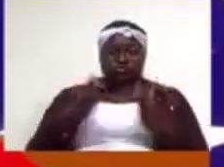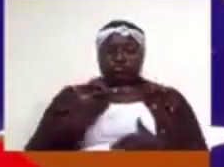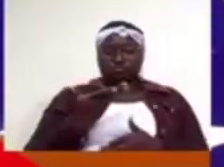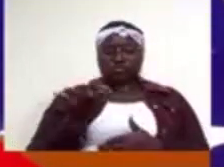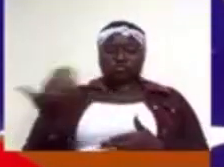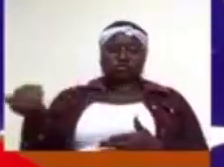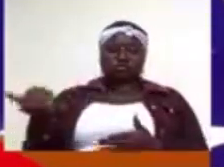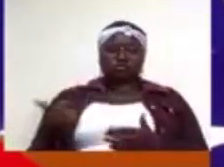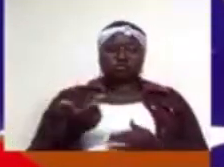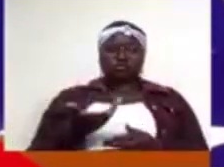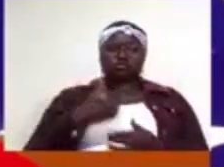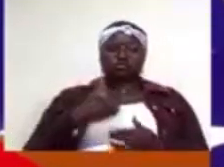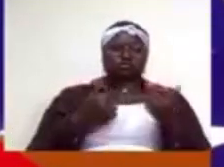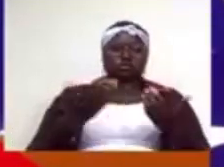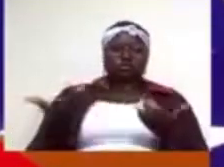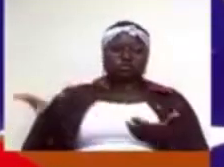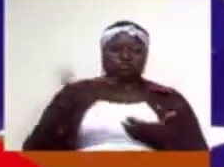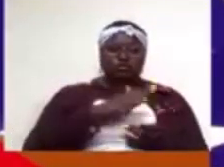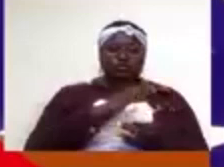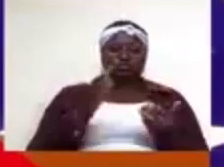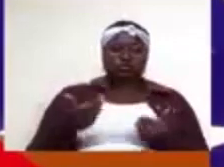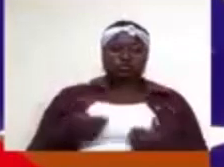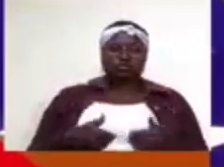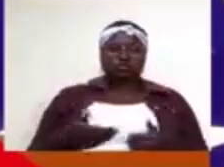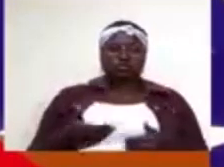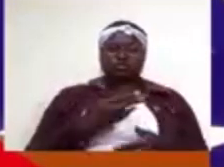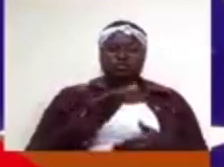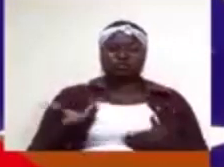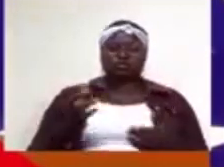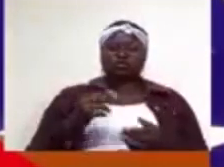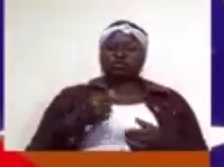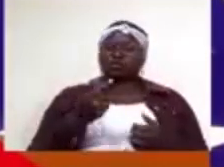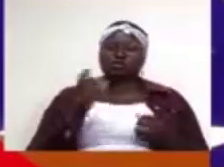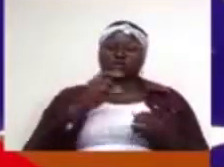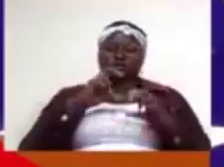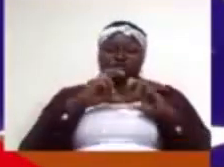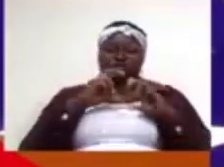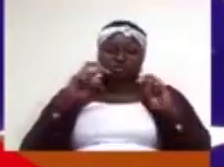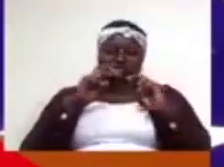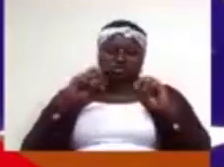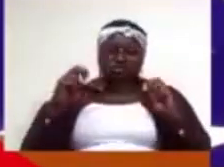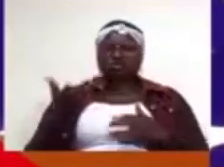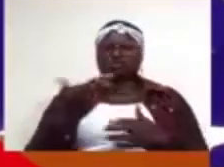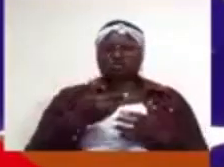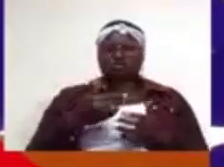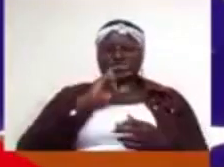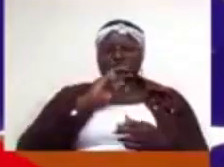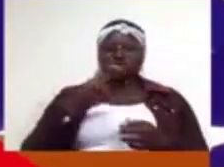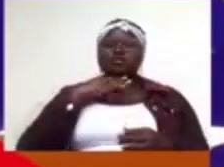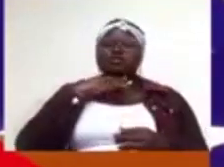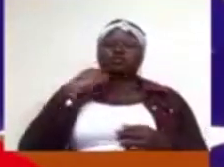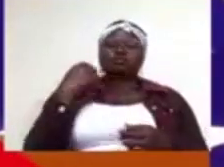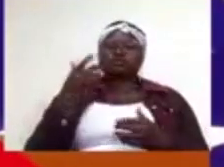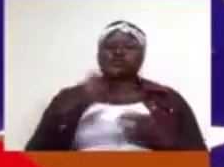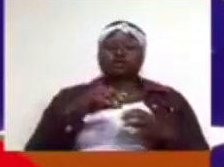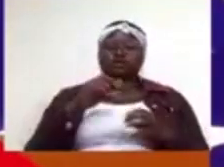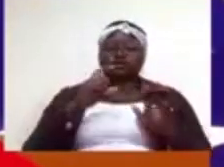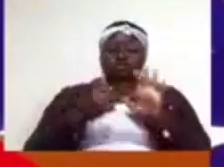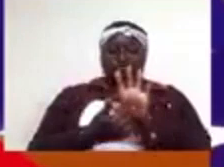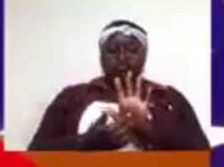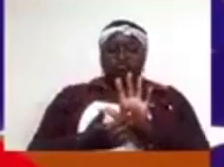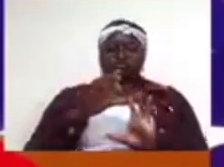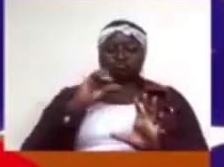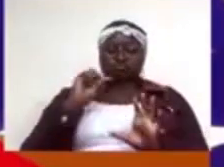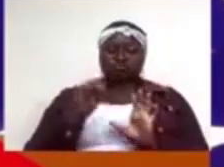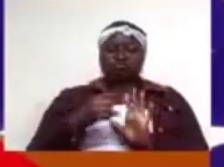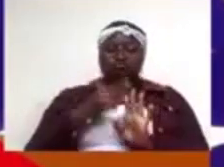maudumaya. Kwa wana, gokoro wanawe haha, no no dirathu gudore ya goyu uraga. One. Na hena science goko wage kuhe, nowe doko nyita.